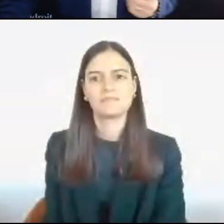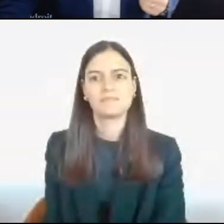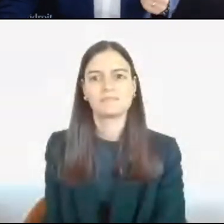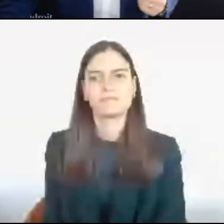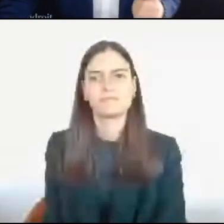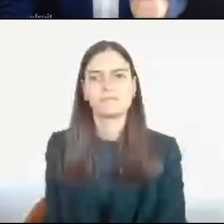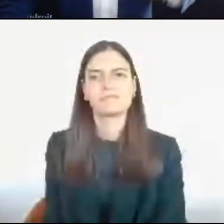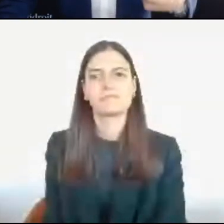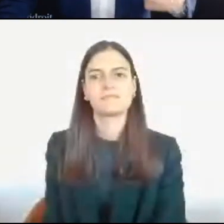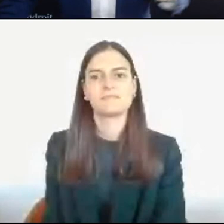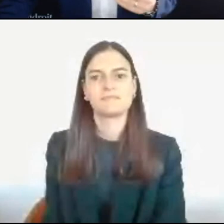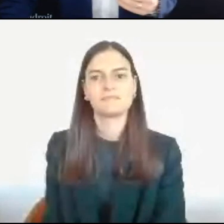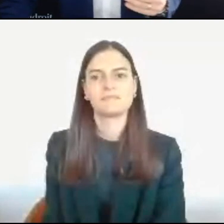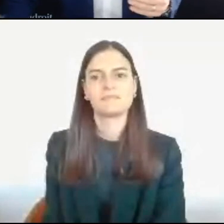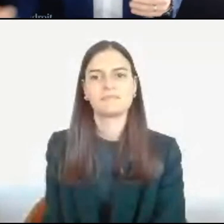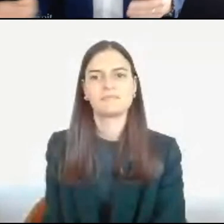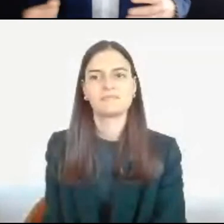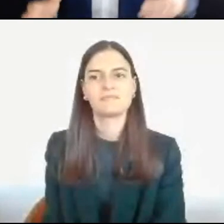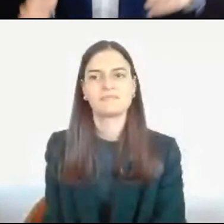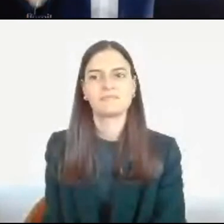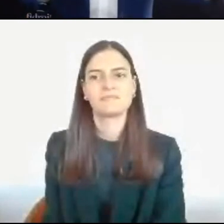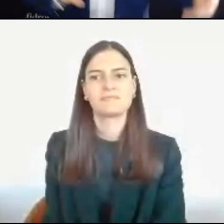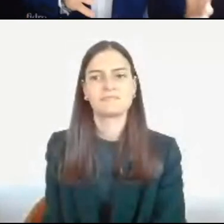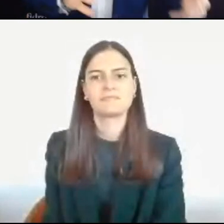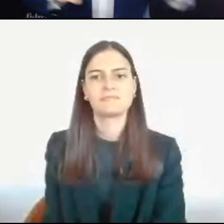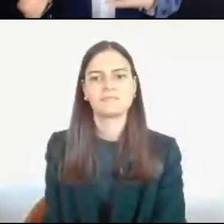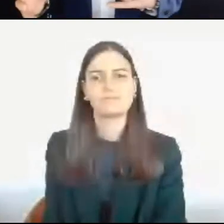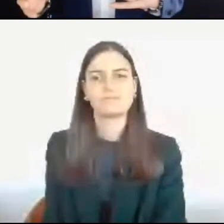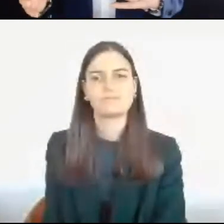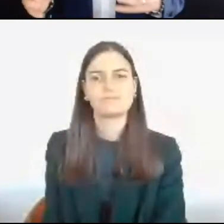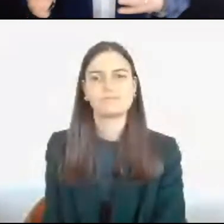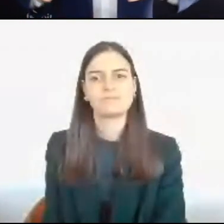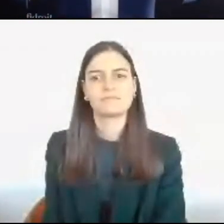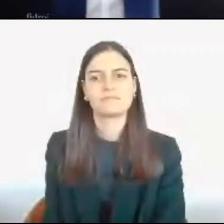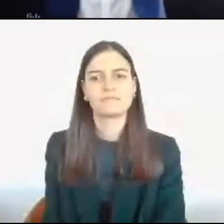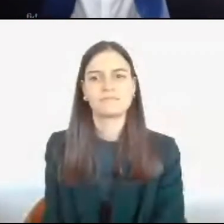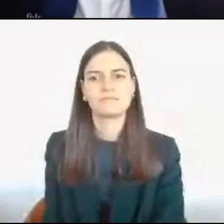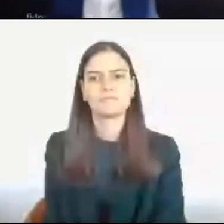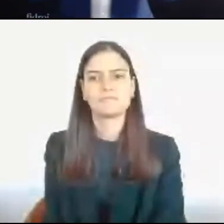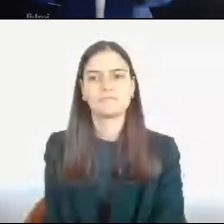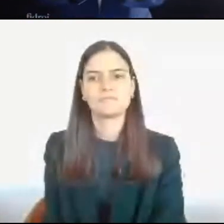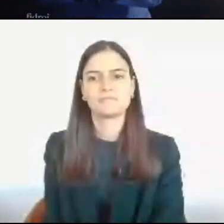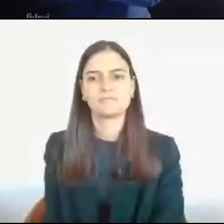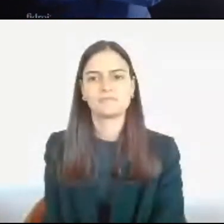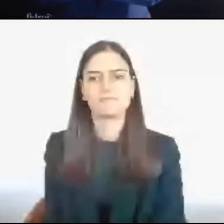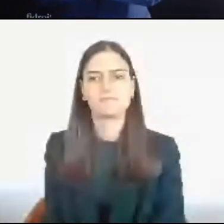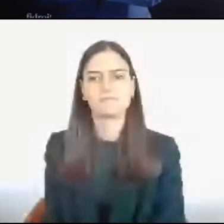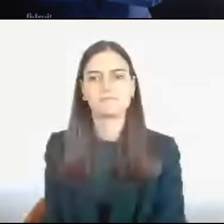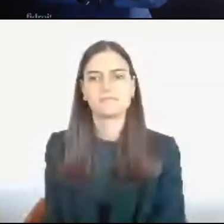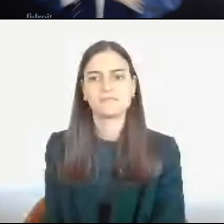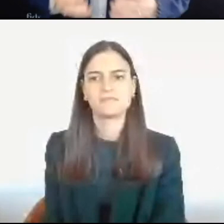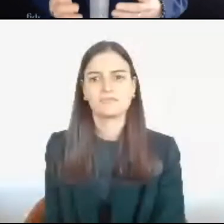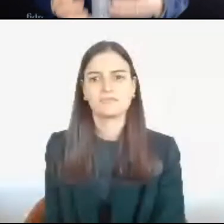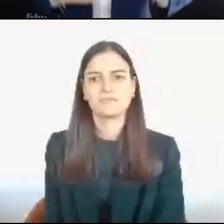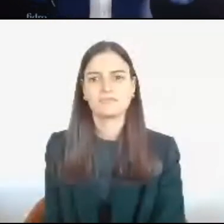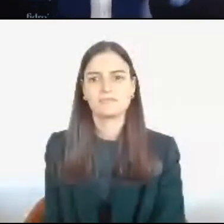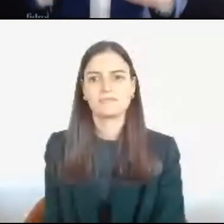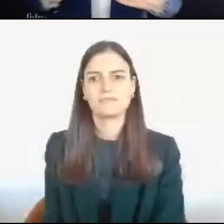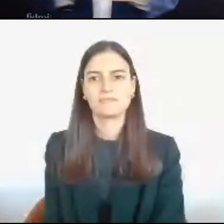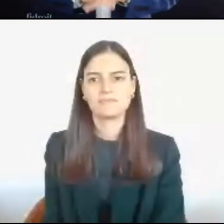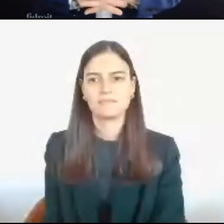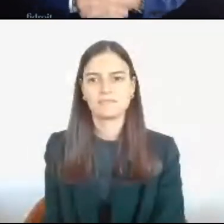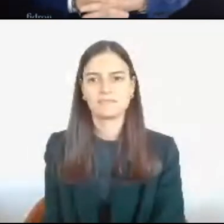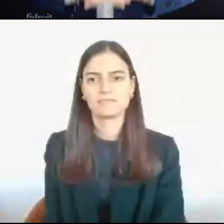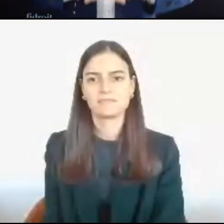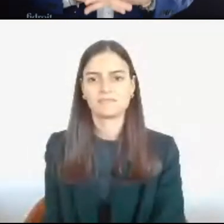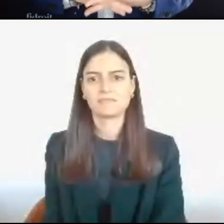une réalité. La seconde tient au fait que nous pouvons gérer et arbitrer des actifs au sein de cette enveloppe en